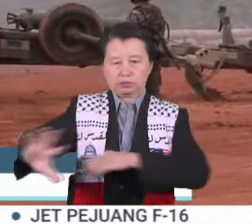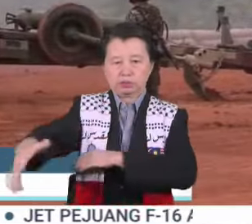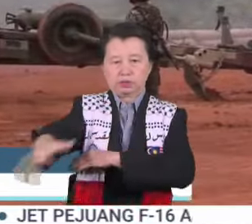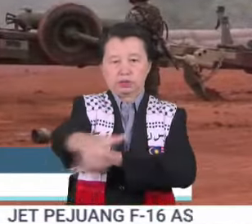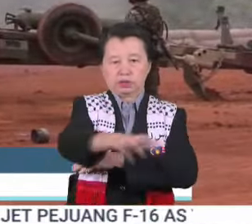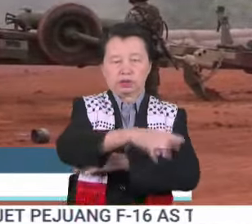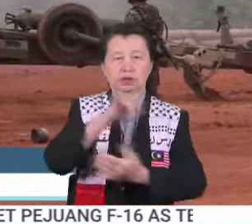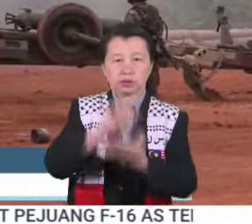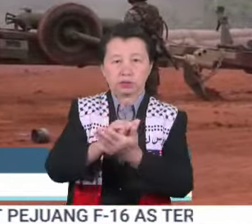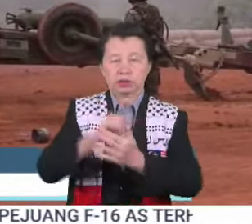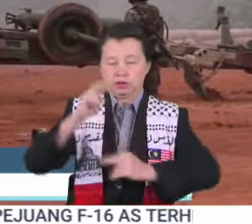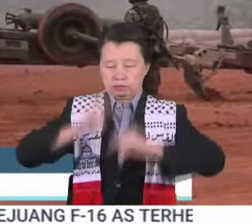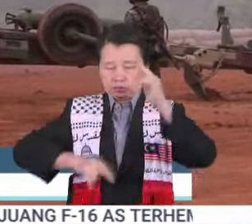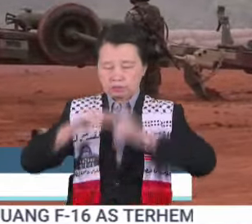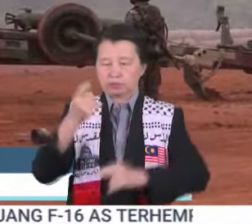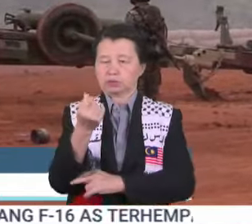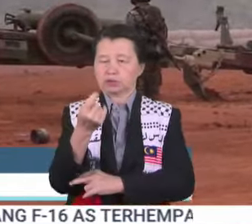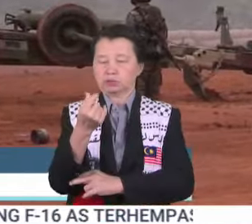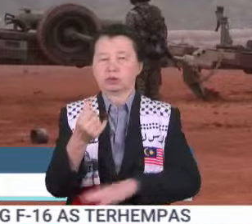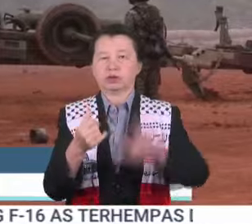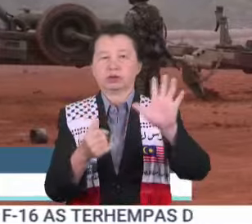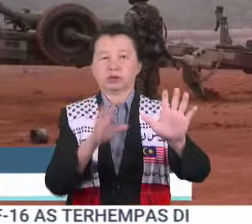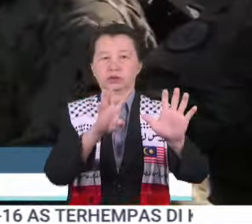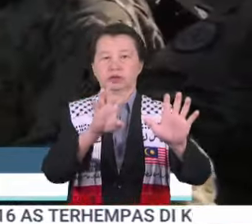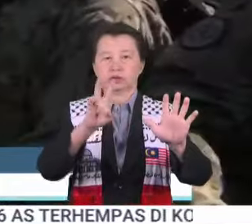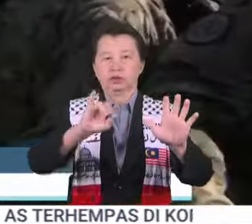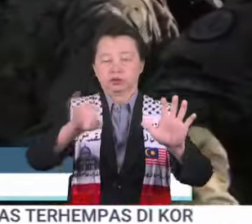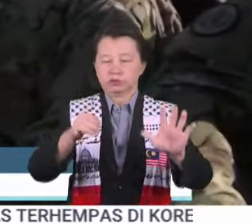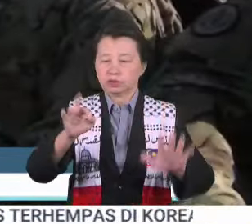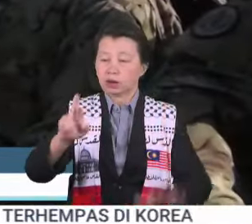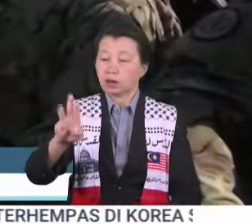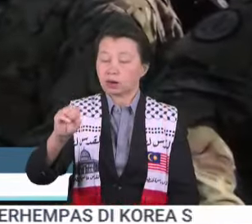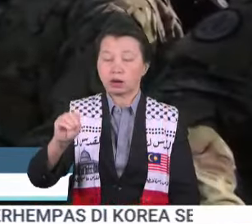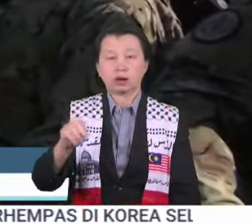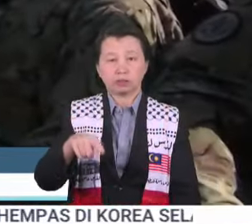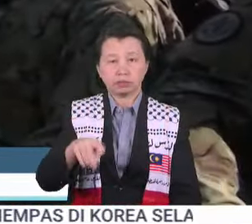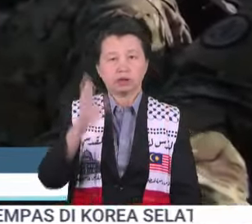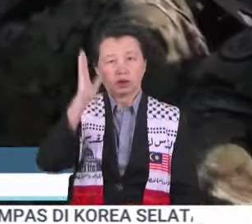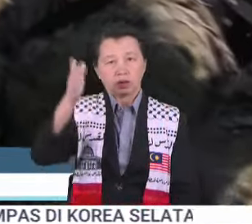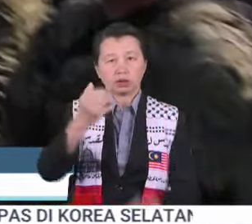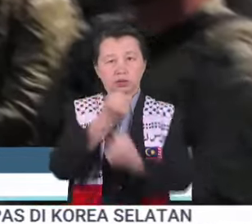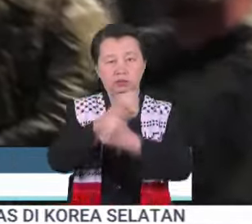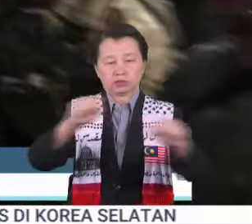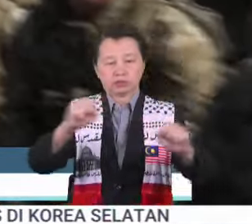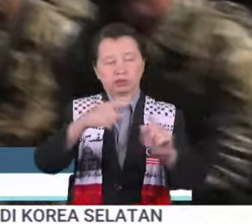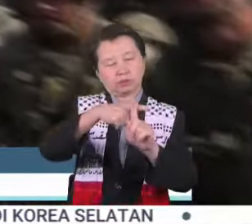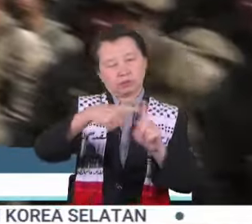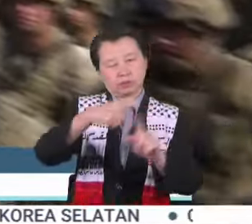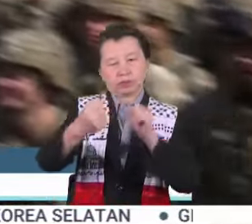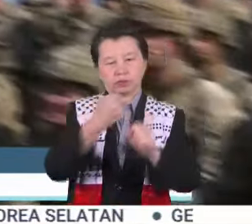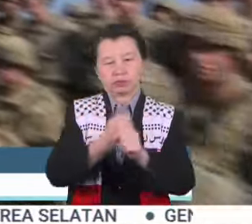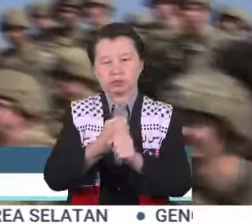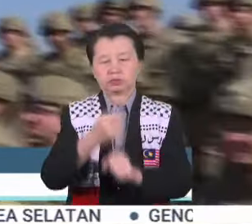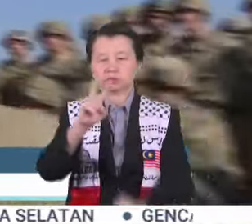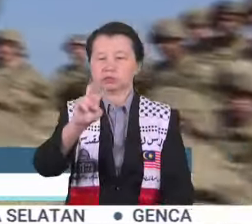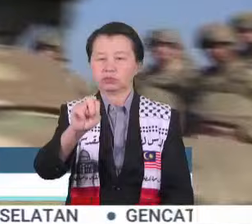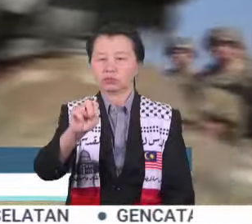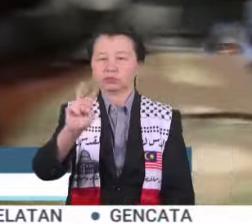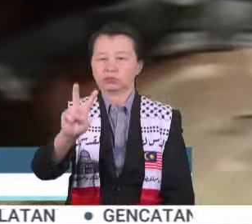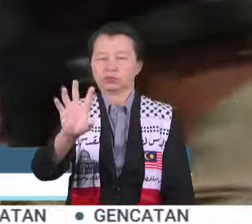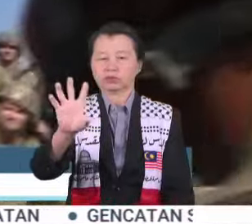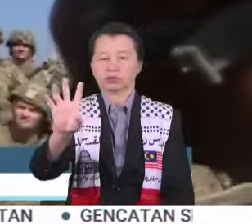tersebut pembinaan yang bernilai rm547 juta itu dijangka siap pada pertengahan tahun